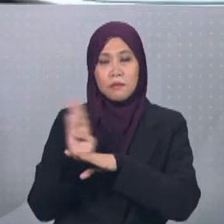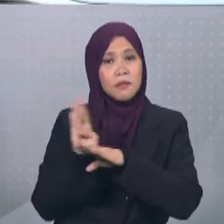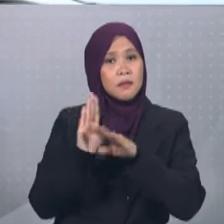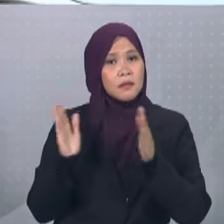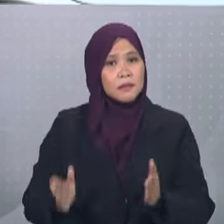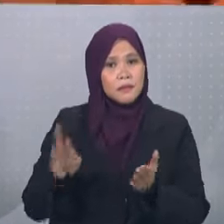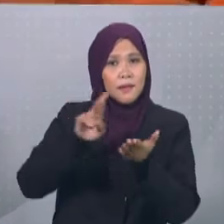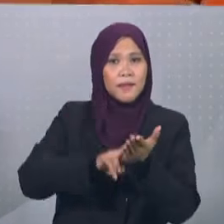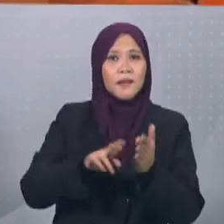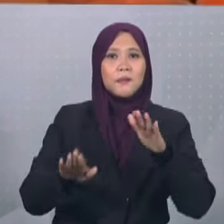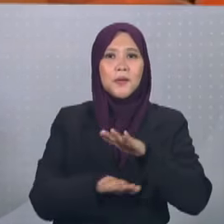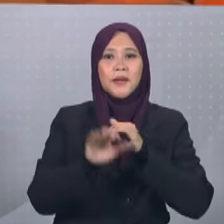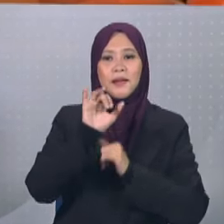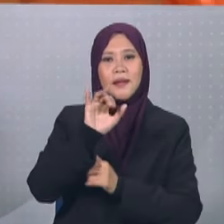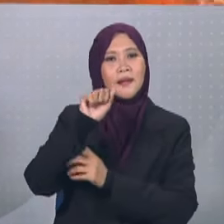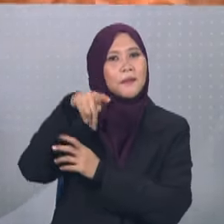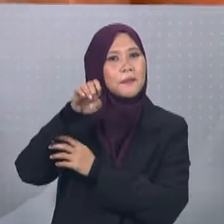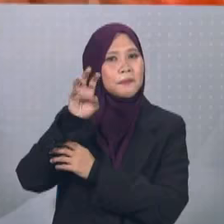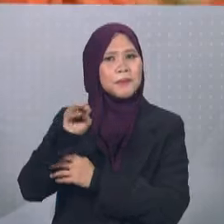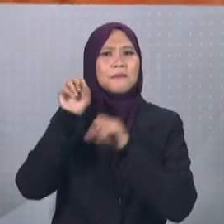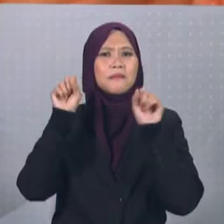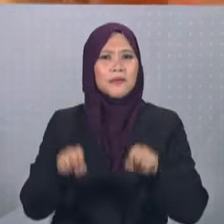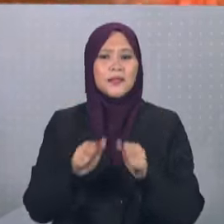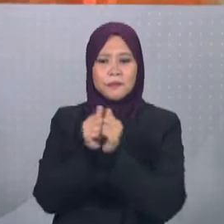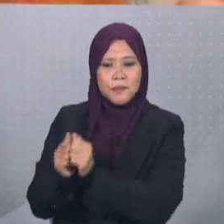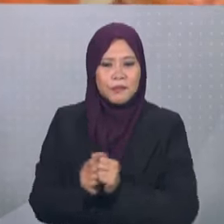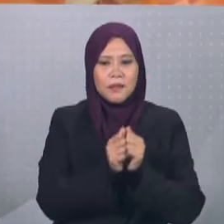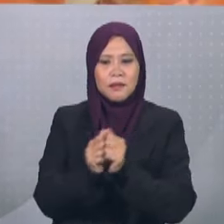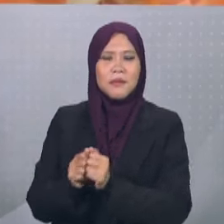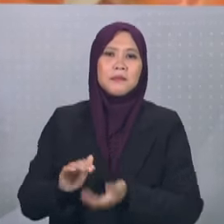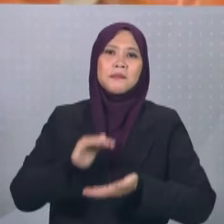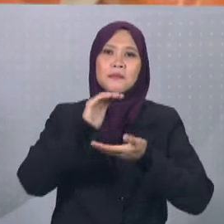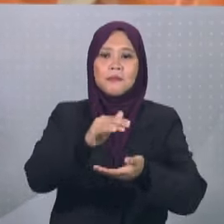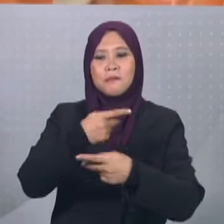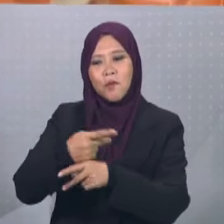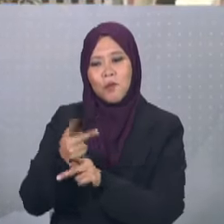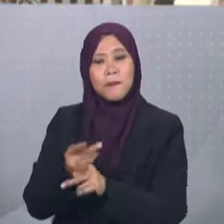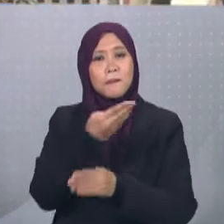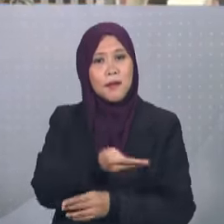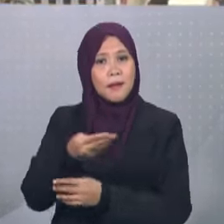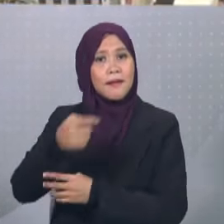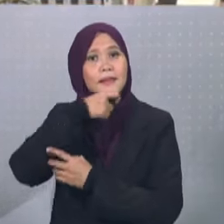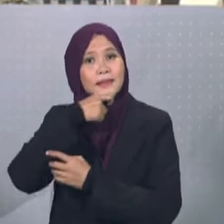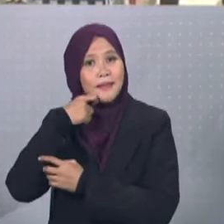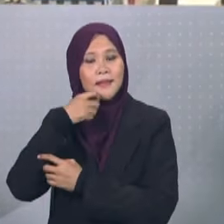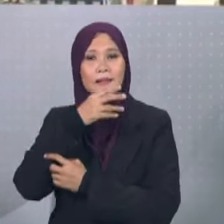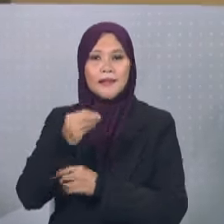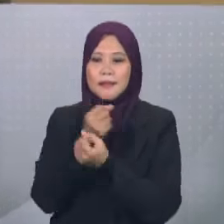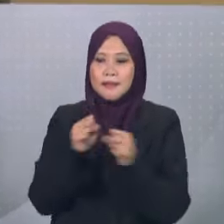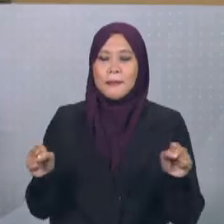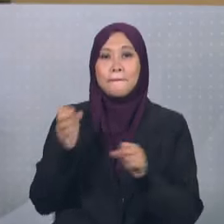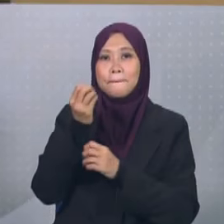Usahawan-usahawan yang berdaftar di bawah YAPIM boleh bersama-sama membekalkan produk barangan kering dan juga sedia